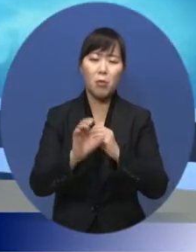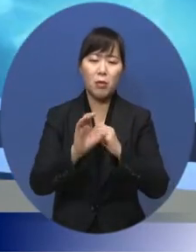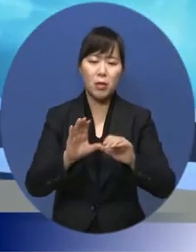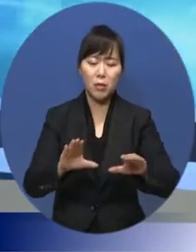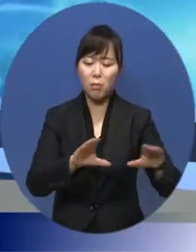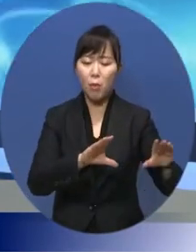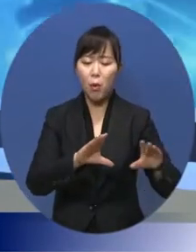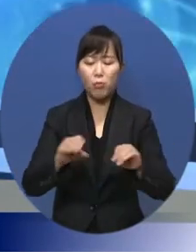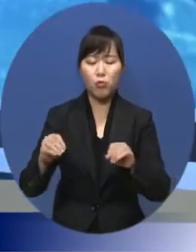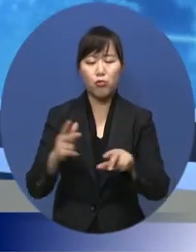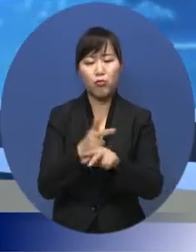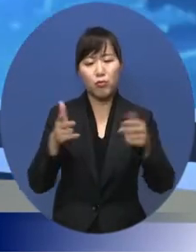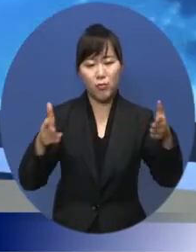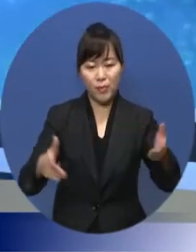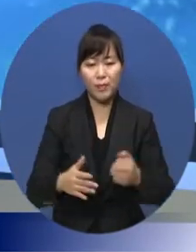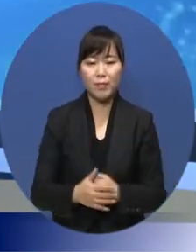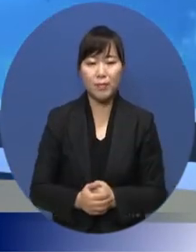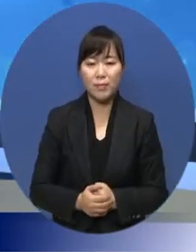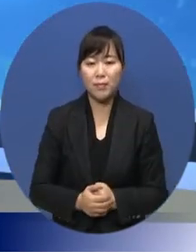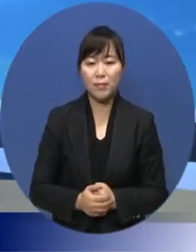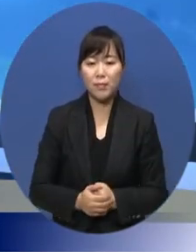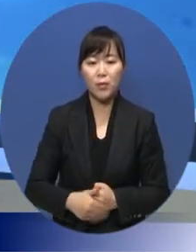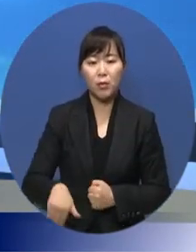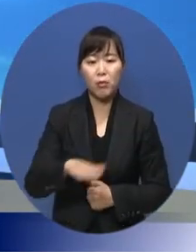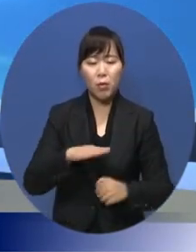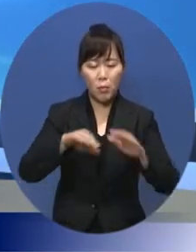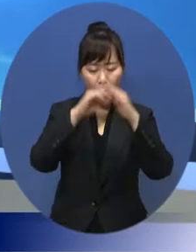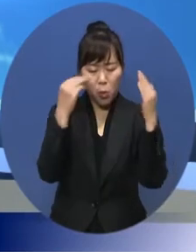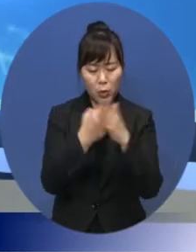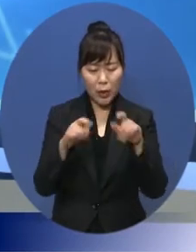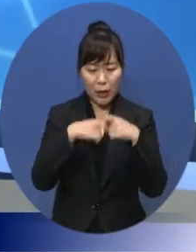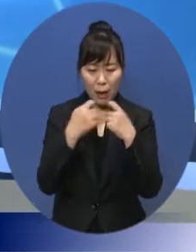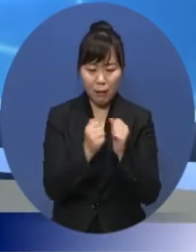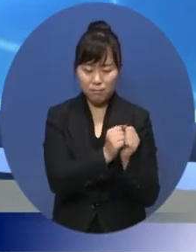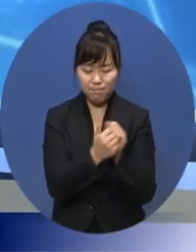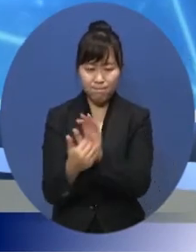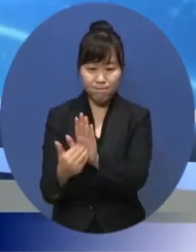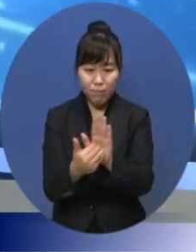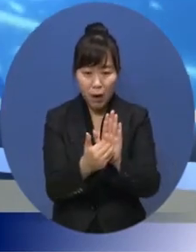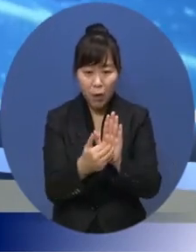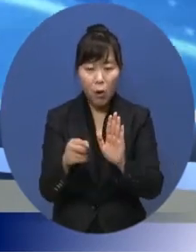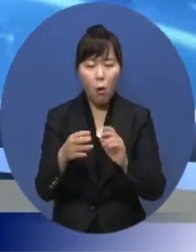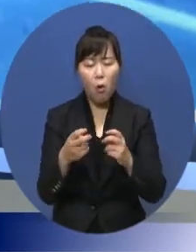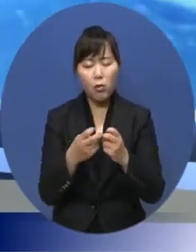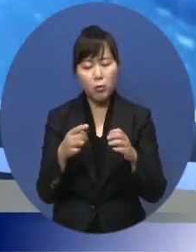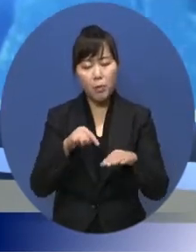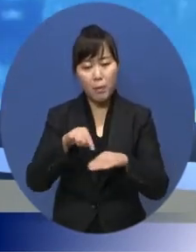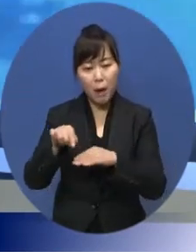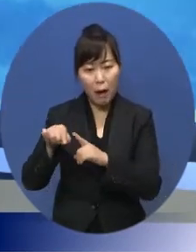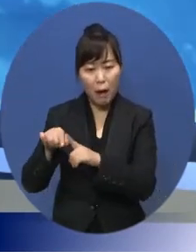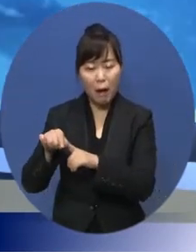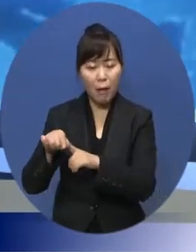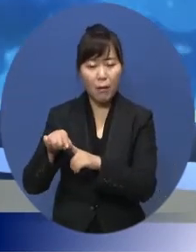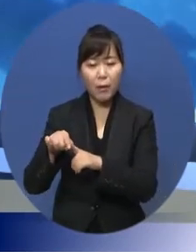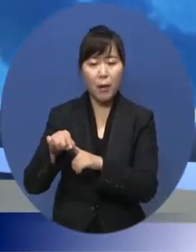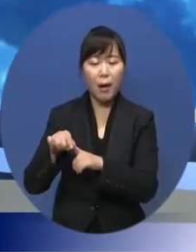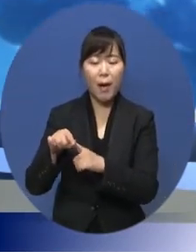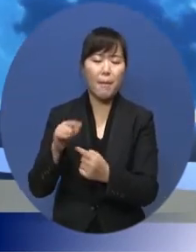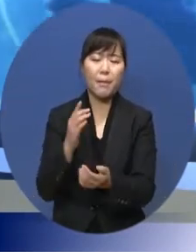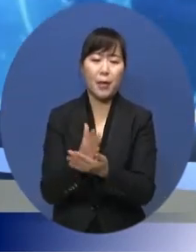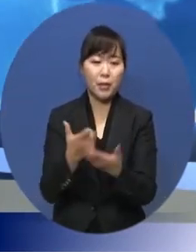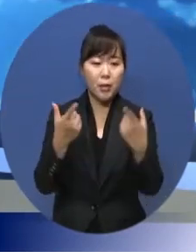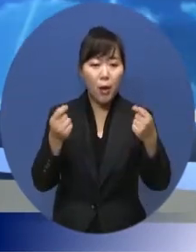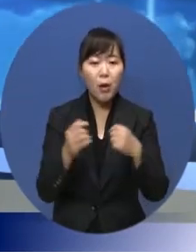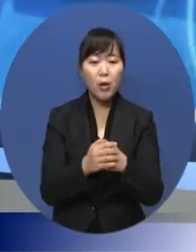멈춤 주간을 맞게 됐습니다. 우리 모두 개인 방역을 철저히 하고 불가피한 외출은 삼가는 등 이번